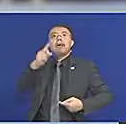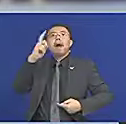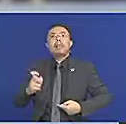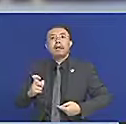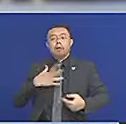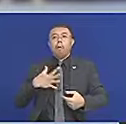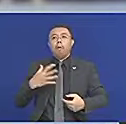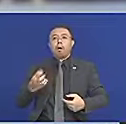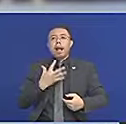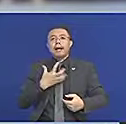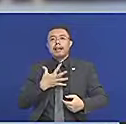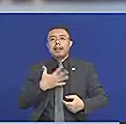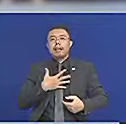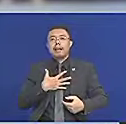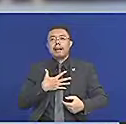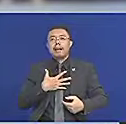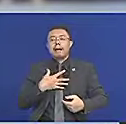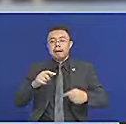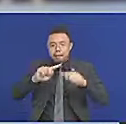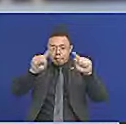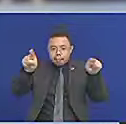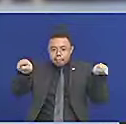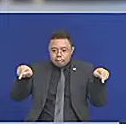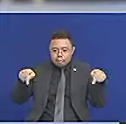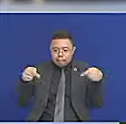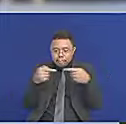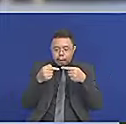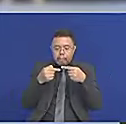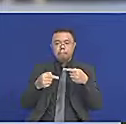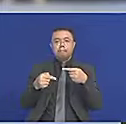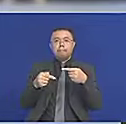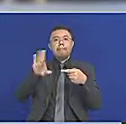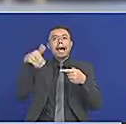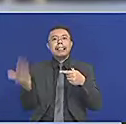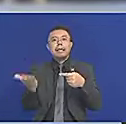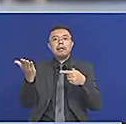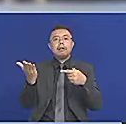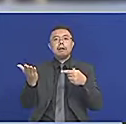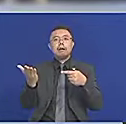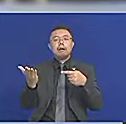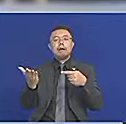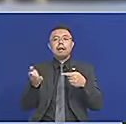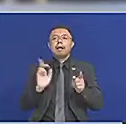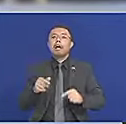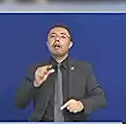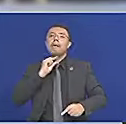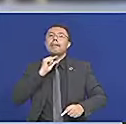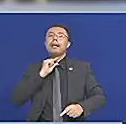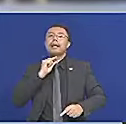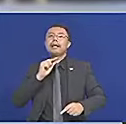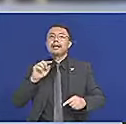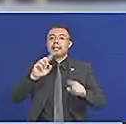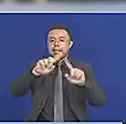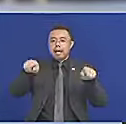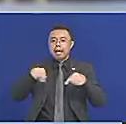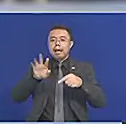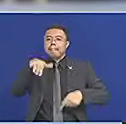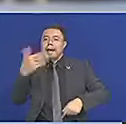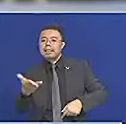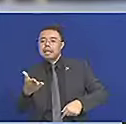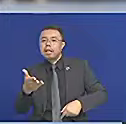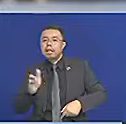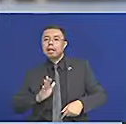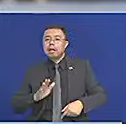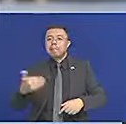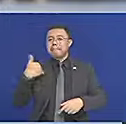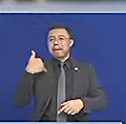Saya kaget. Wah. Mati. Waduh. Kalau pendeta mati martir terhormat.